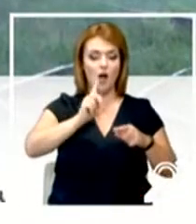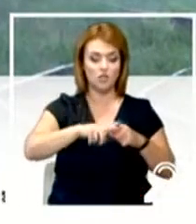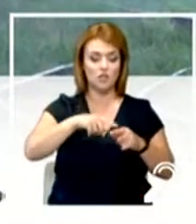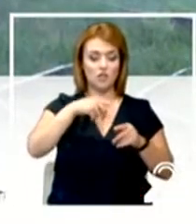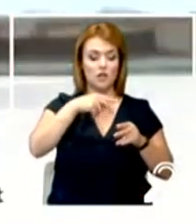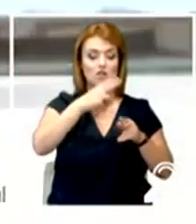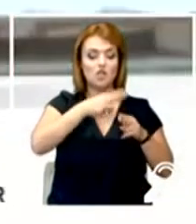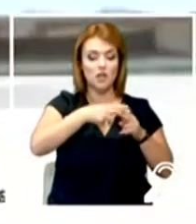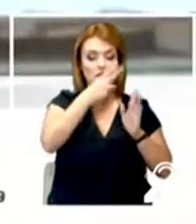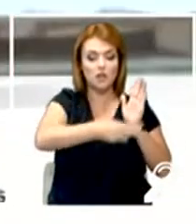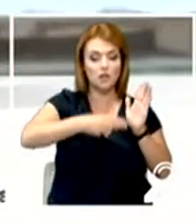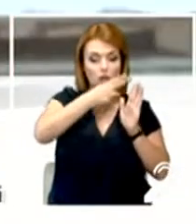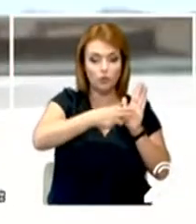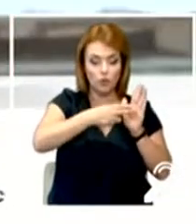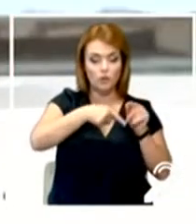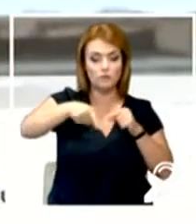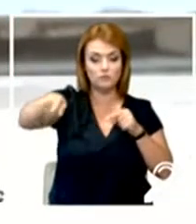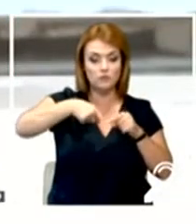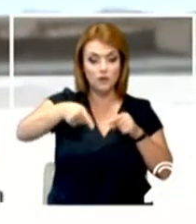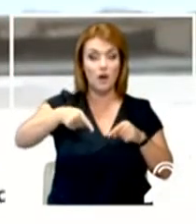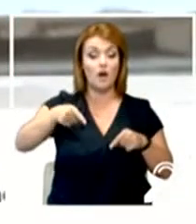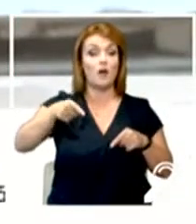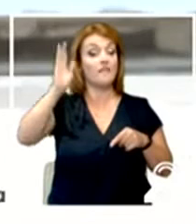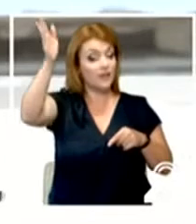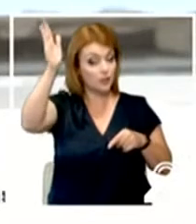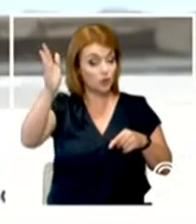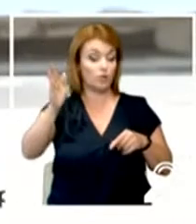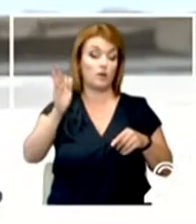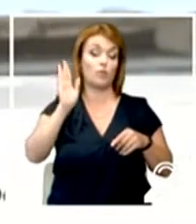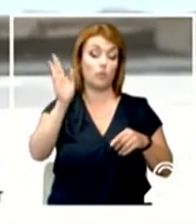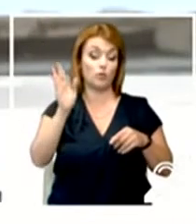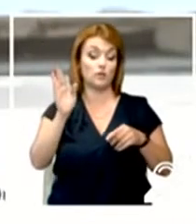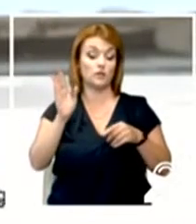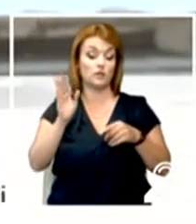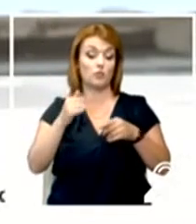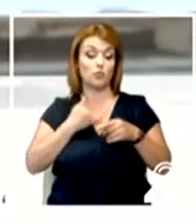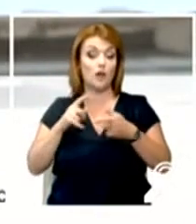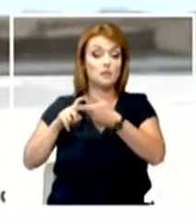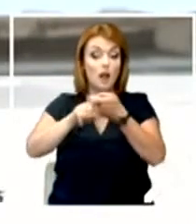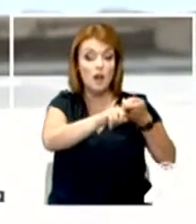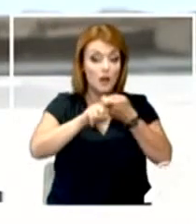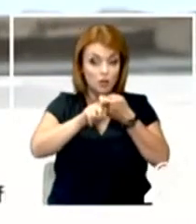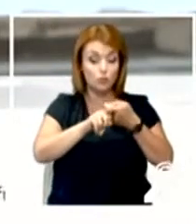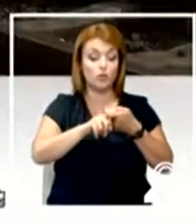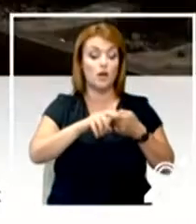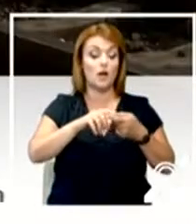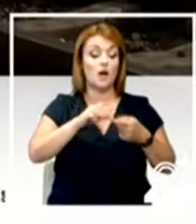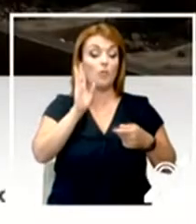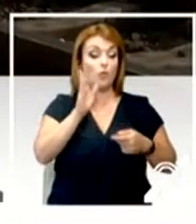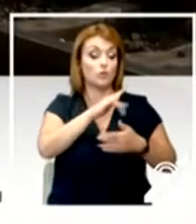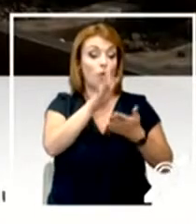permite conexiunea cu Odessa fără a trece prin Transnistria. Pe viitor, această